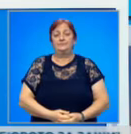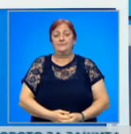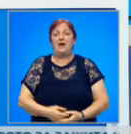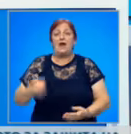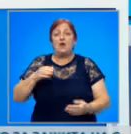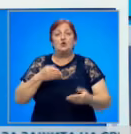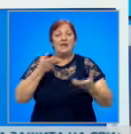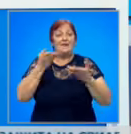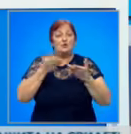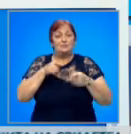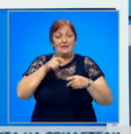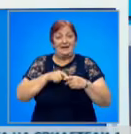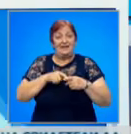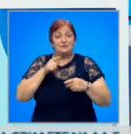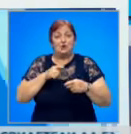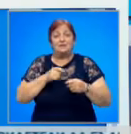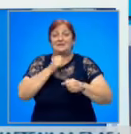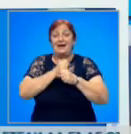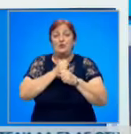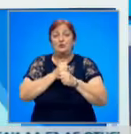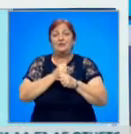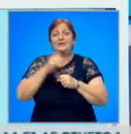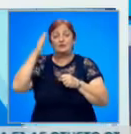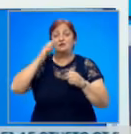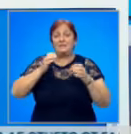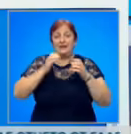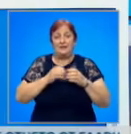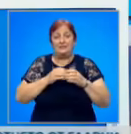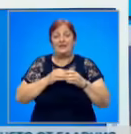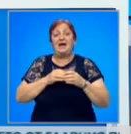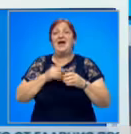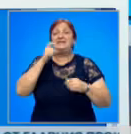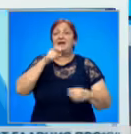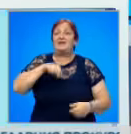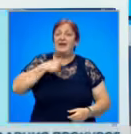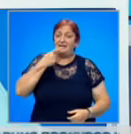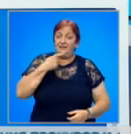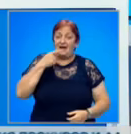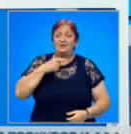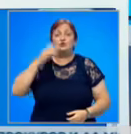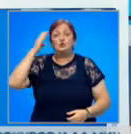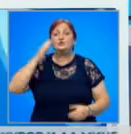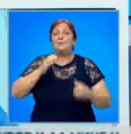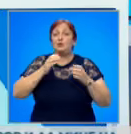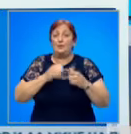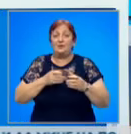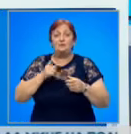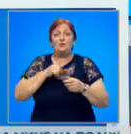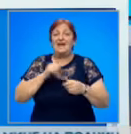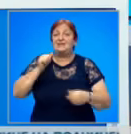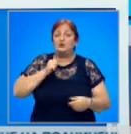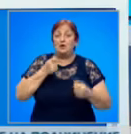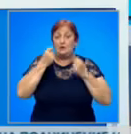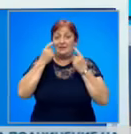И още равносметки в днешния ден, този път за работата на служебния кабинет. Премиерът Стефан Янев каза днес, че служебното правителство е